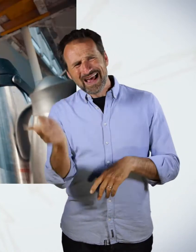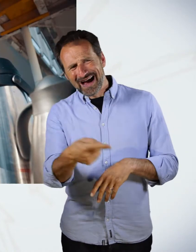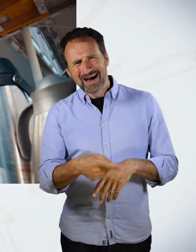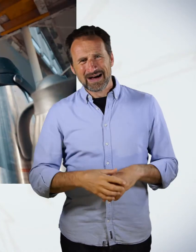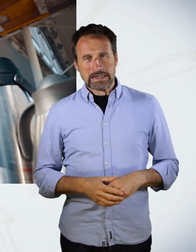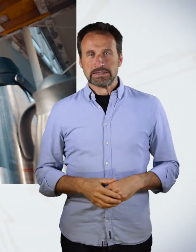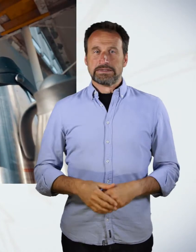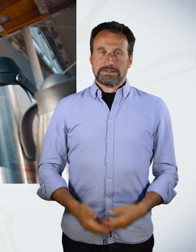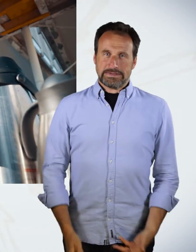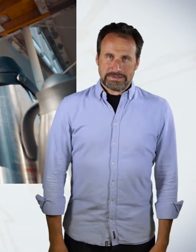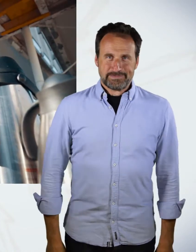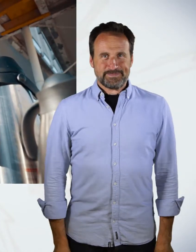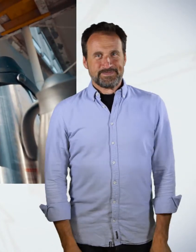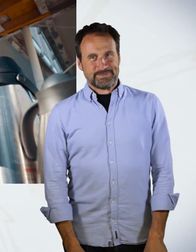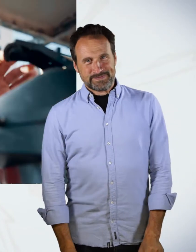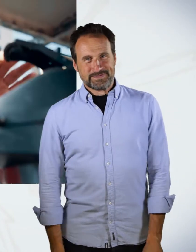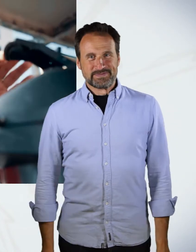hin.